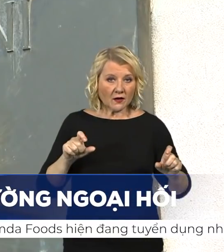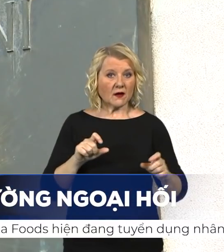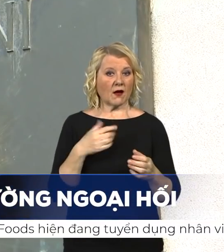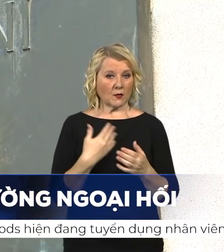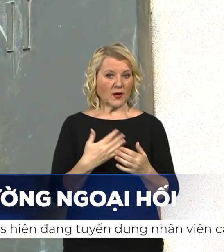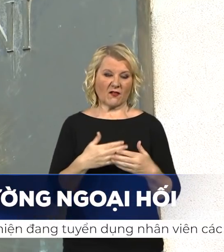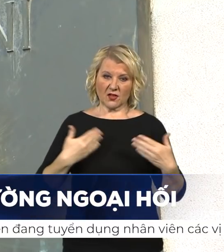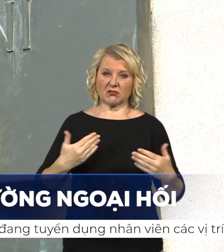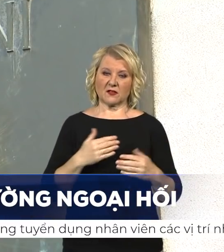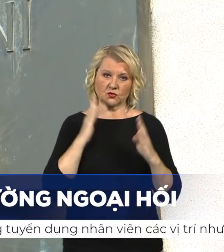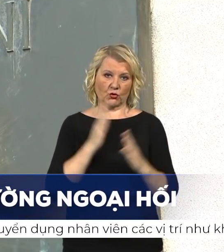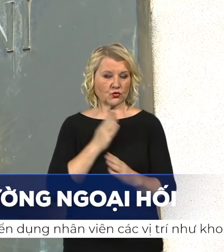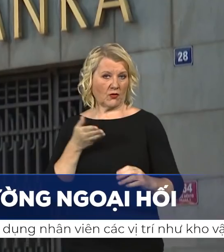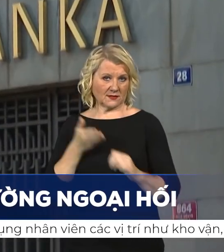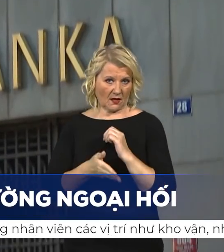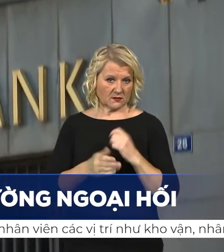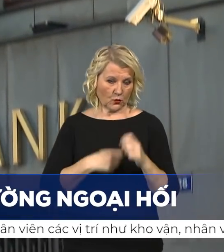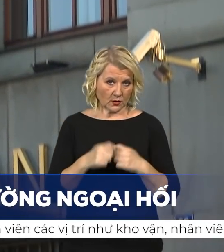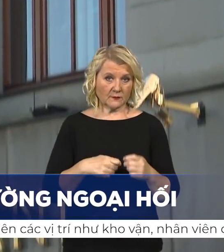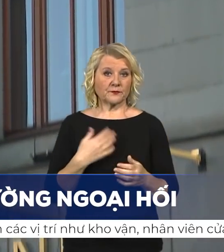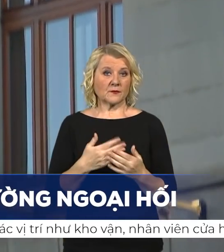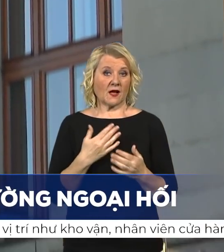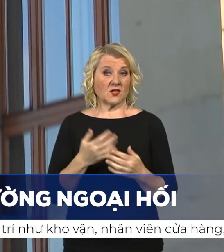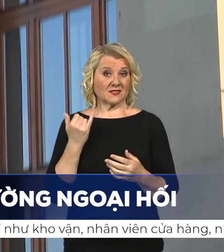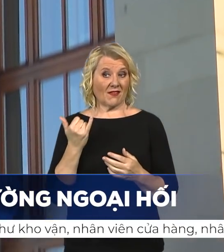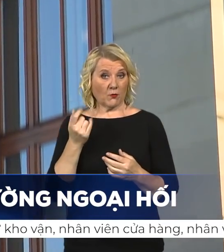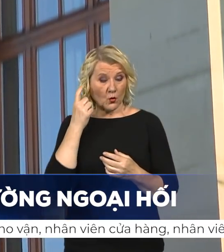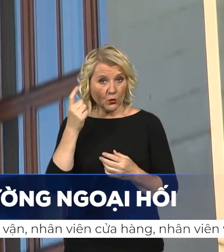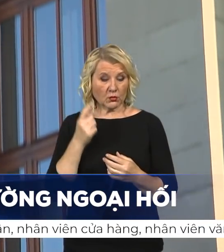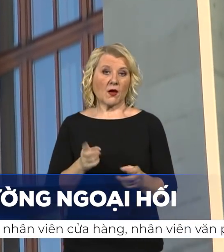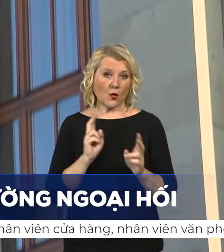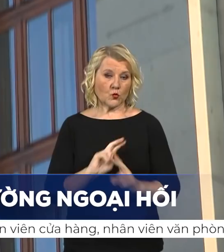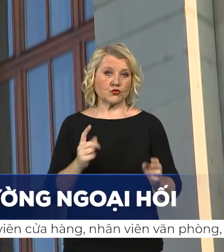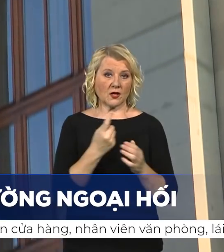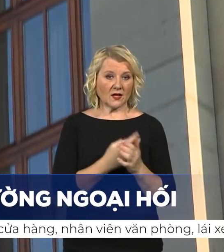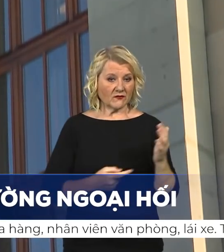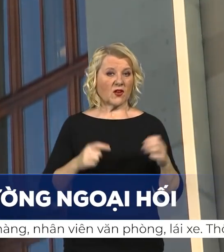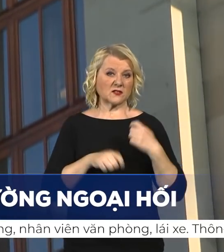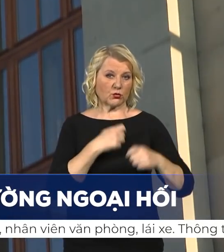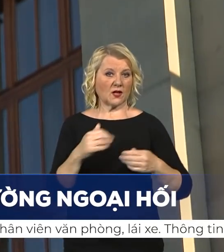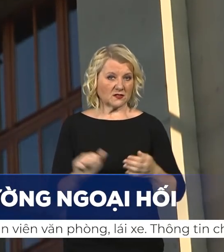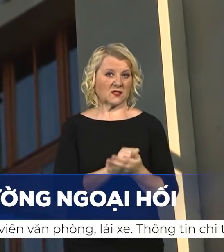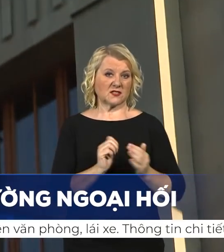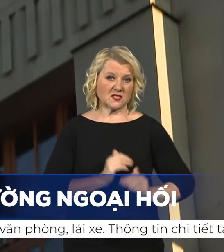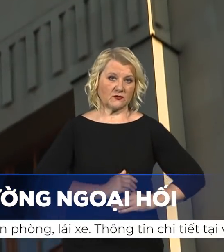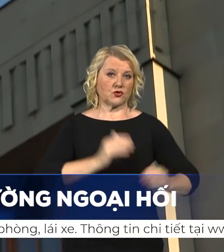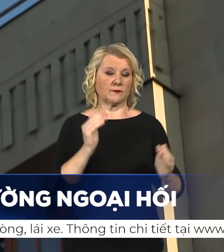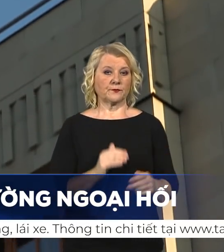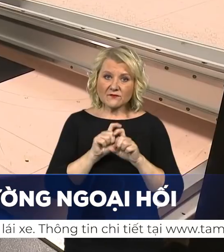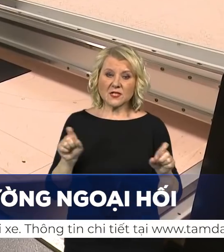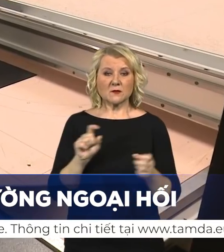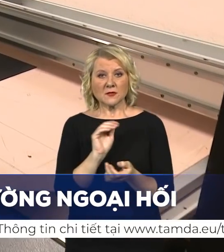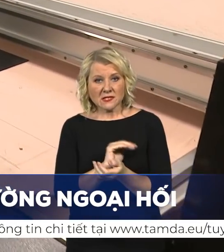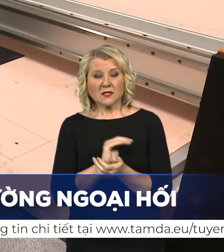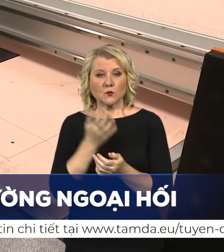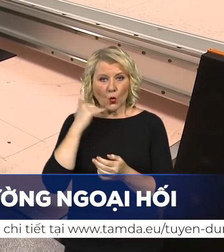tăng cường lên 25,16 korun một euro. Vào đầu tháng 3, Česká národní banka đã can thiệp vào thị trường hối đoái trước sự suy yếu